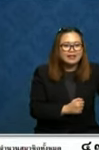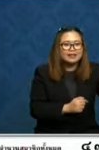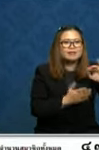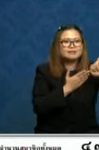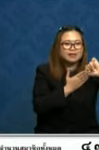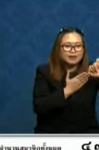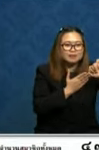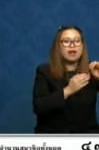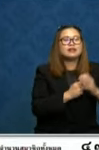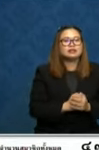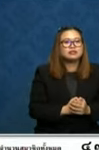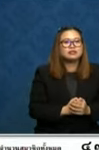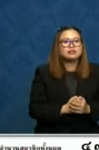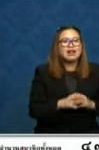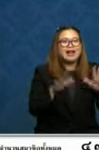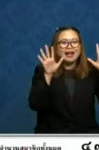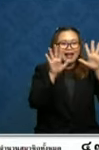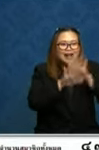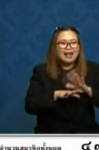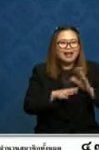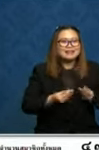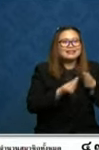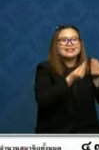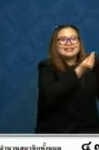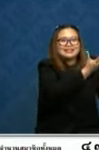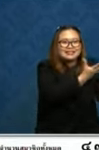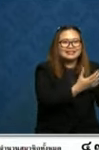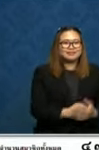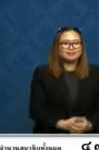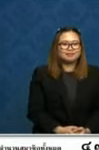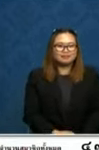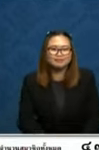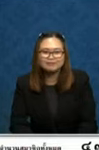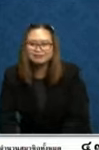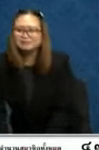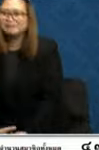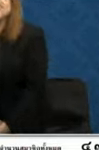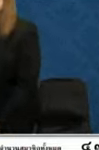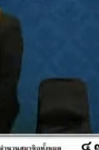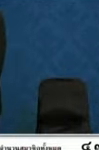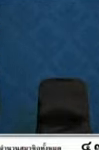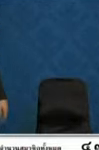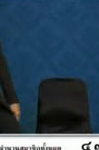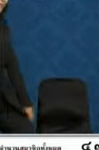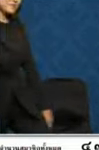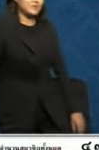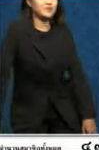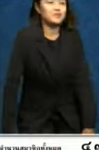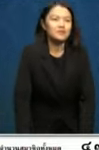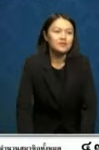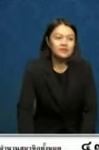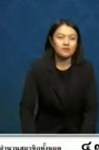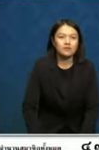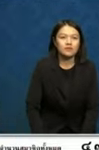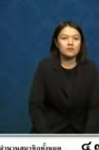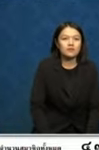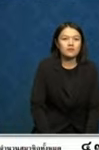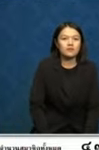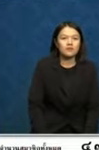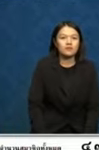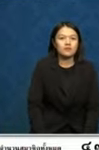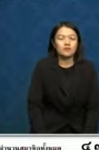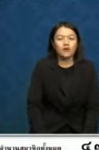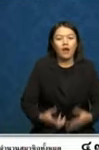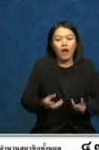ทำทีเหมือนจะส่งคืนให้แก่ธนรักษ์นะครับแต่ว่าก็ไม่ส่งคืนนะครับโดยใ